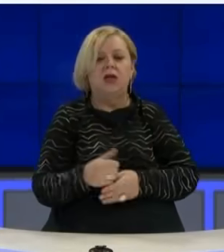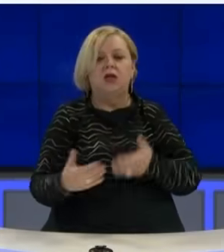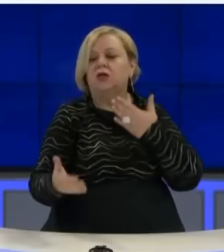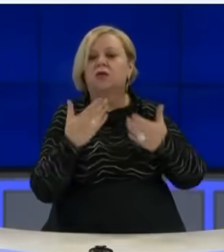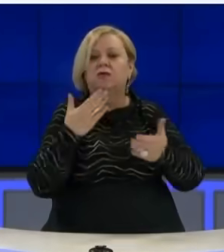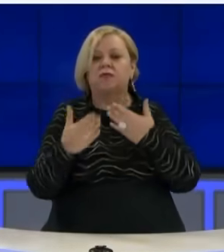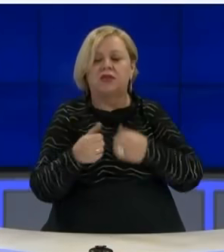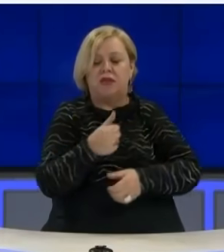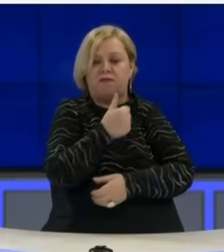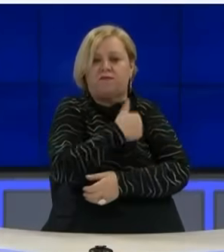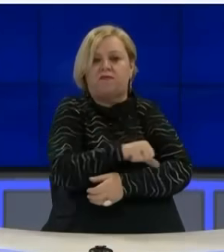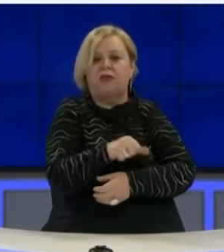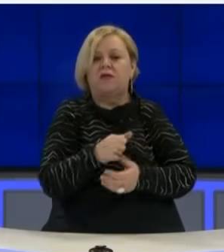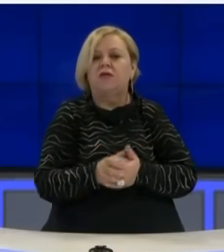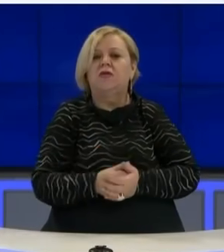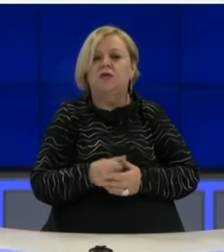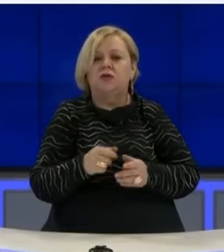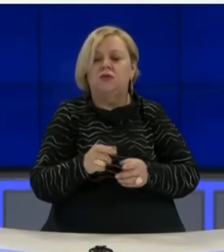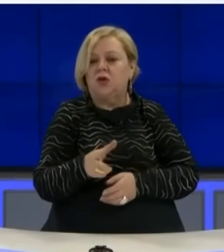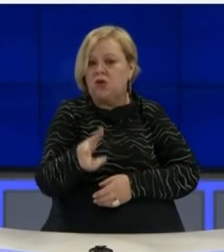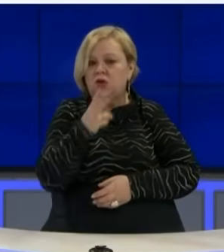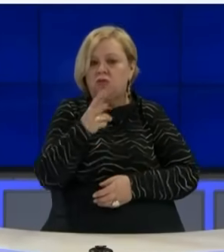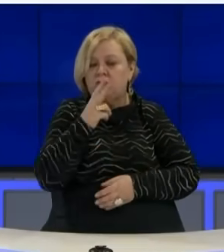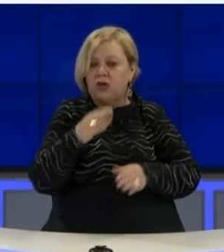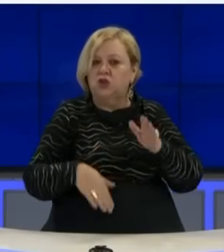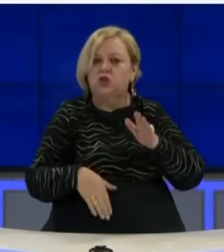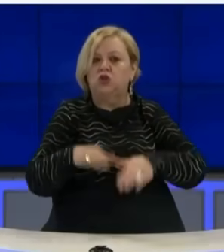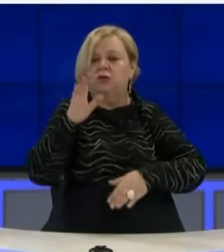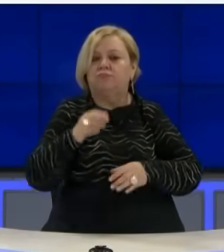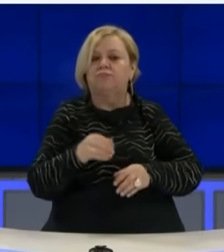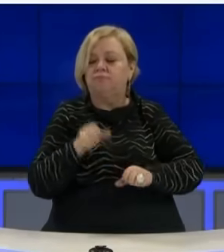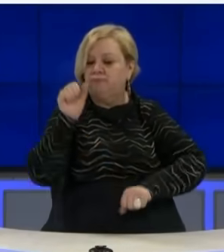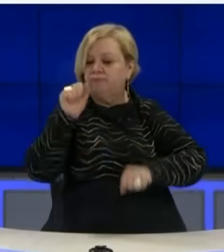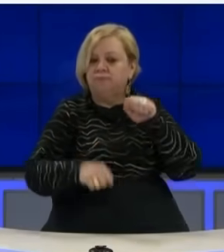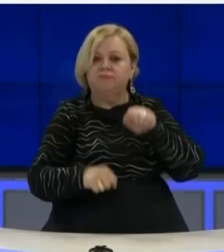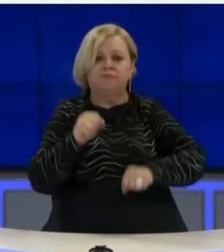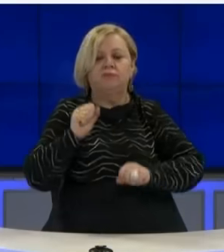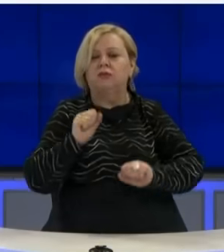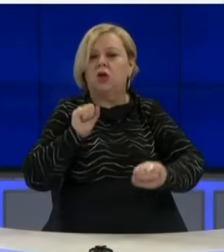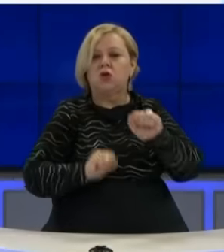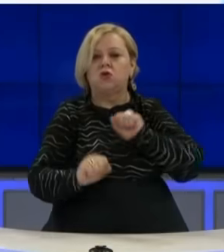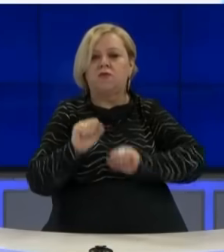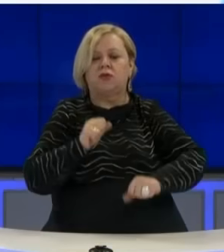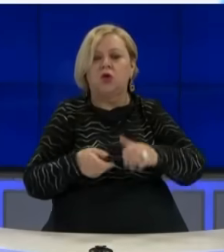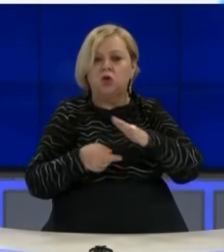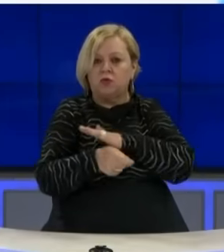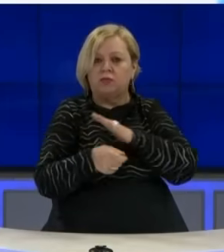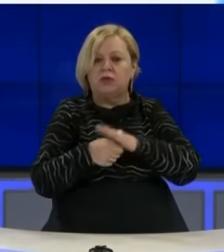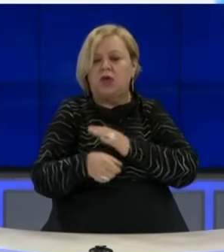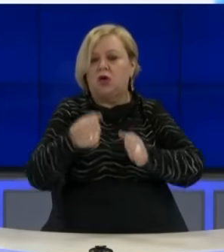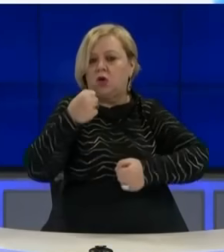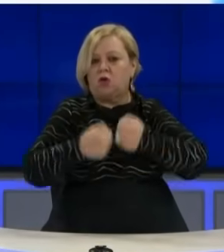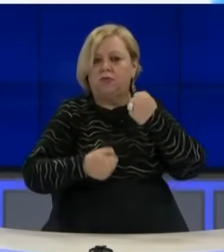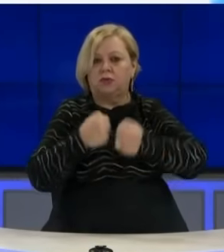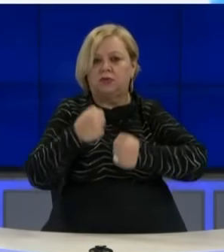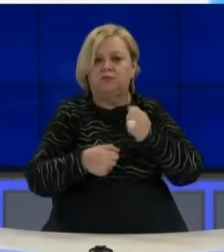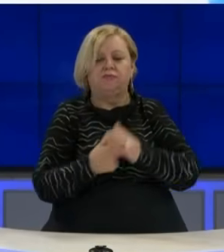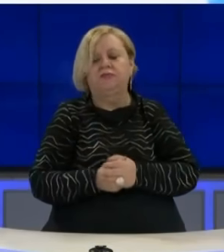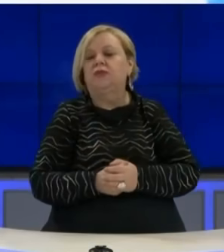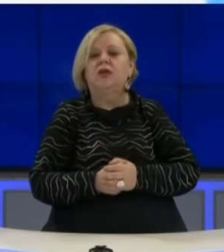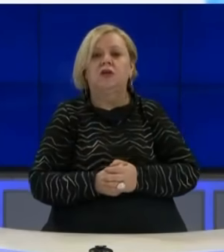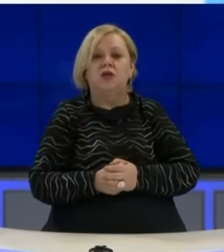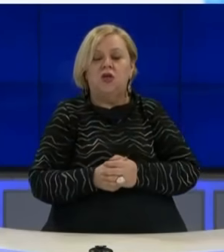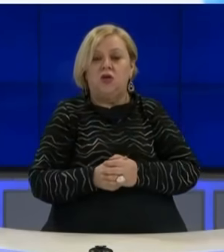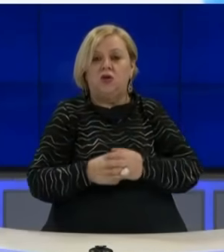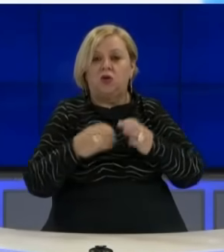konferencën vjetore të prokurorëve u kërkua më shumë efikasitet në luftimin e korrupsionit dhe krimit të organizuar. E krye prokurori